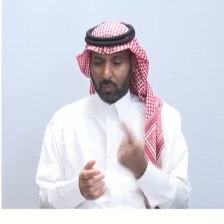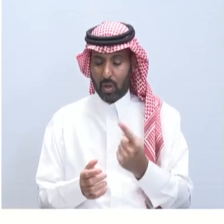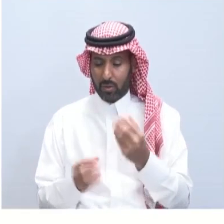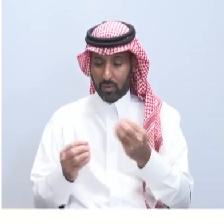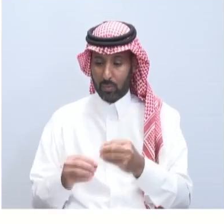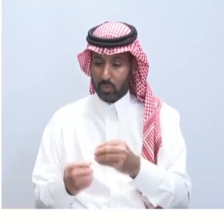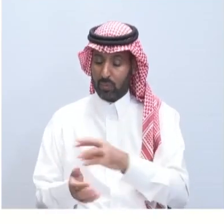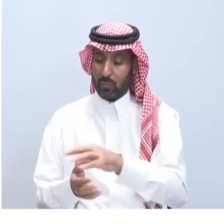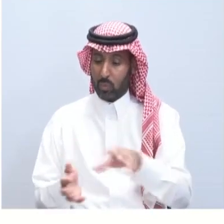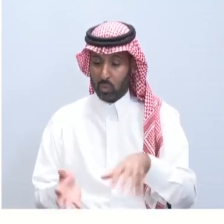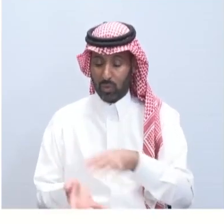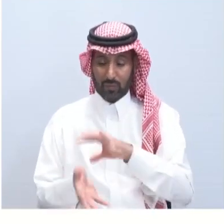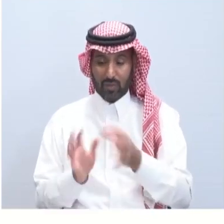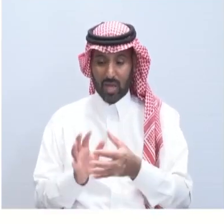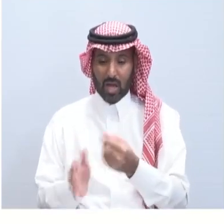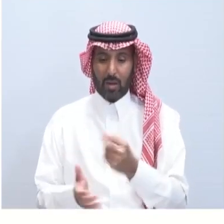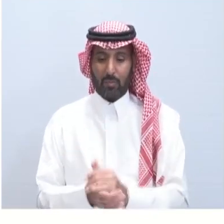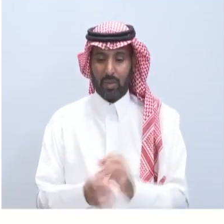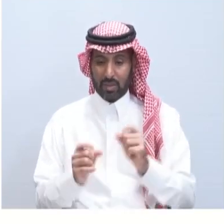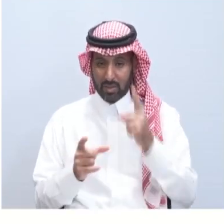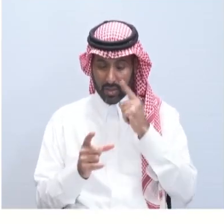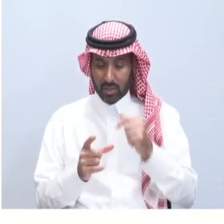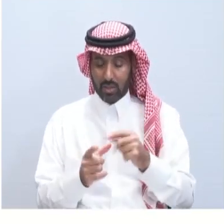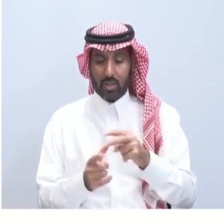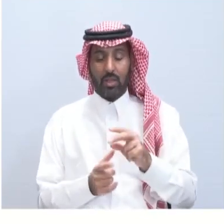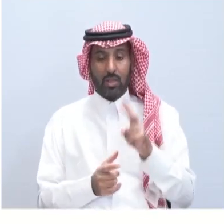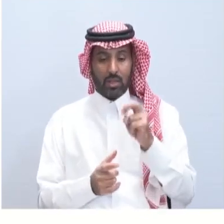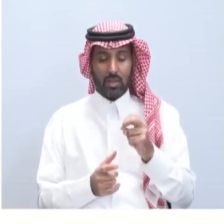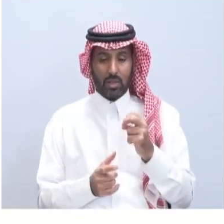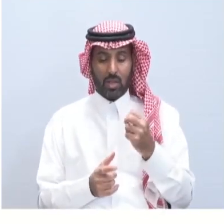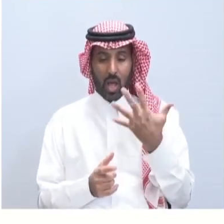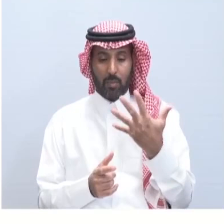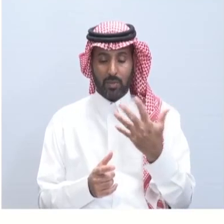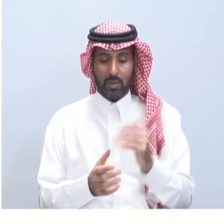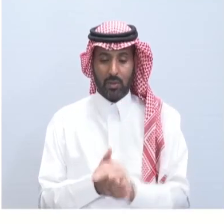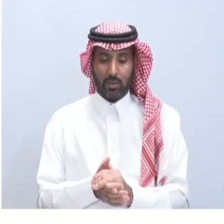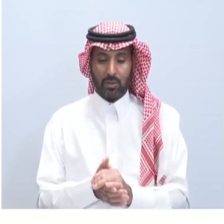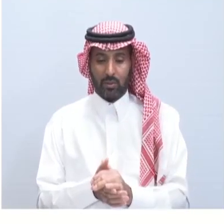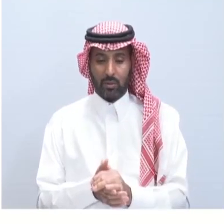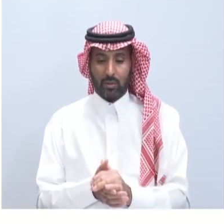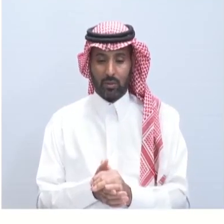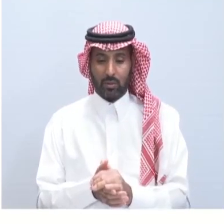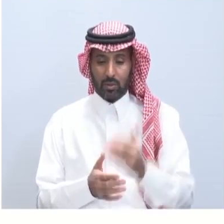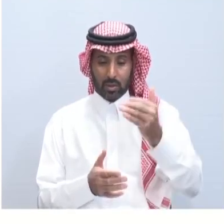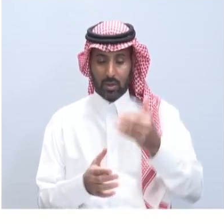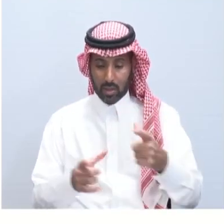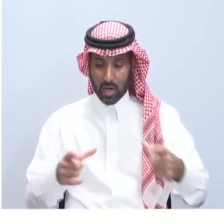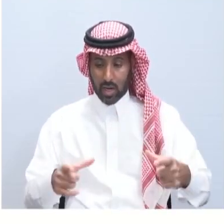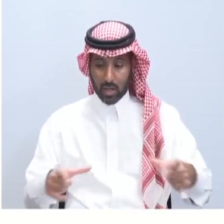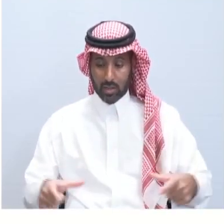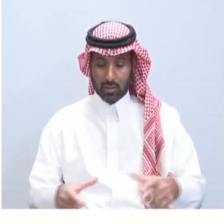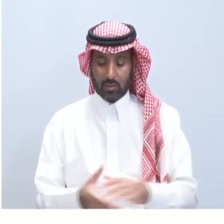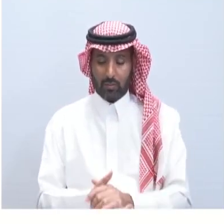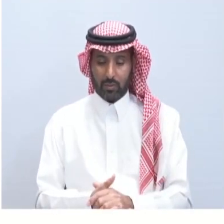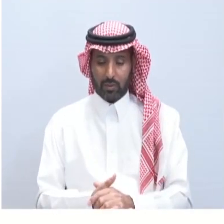الموجود في العالم نلاحظ هنا في الشكل 20 خسه تعدين اليورانيوم او ما يعرف بالكعكه الصفراء